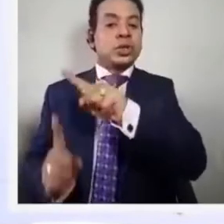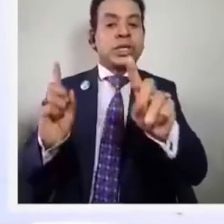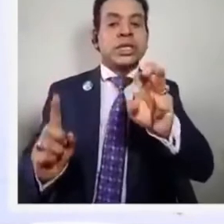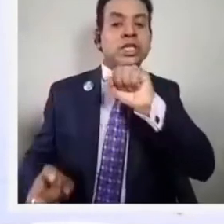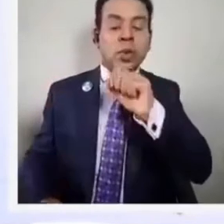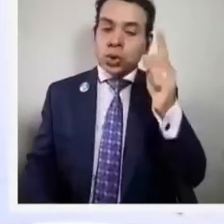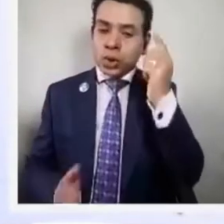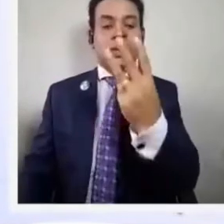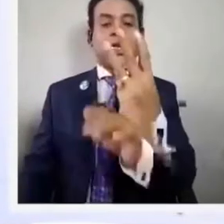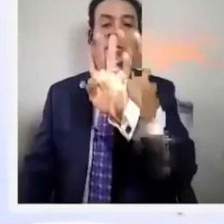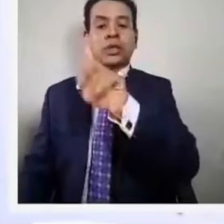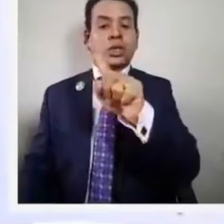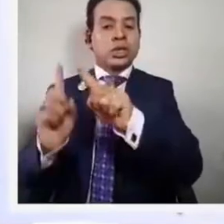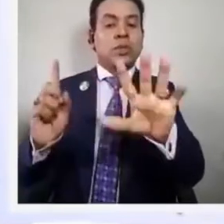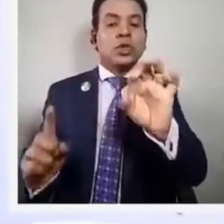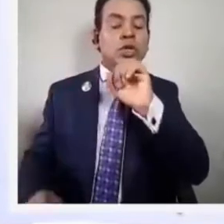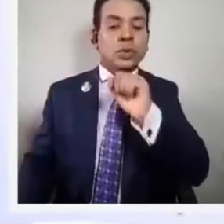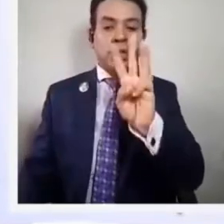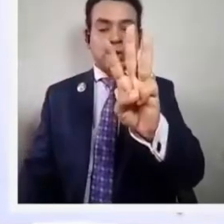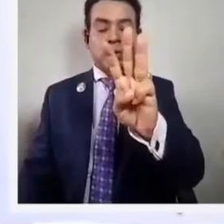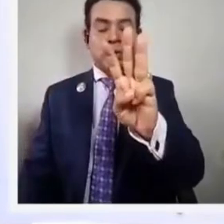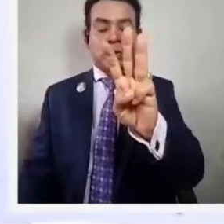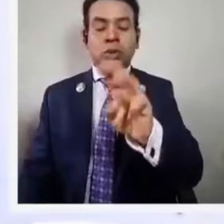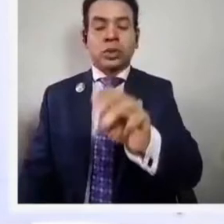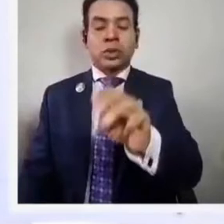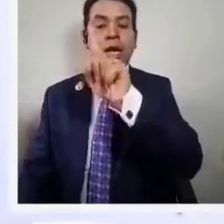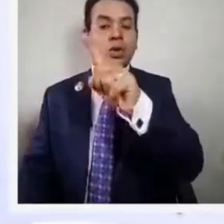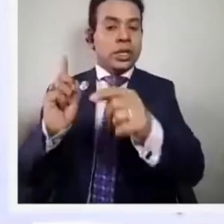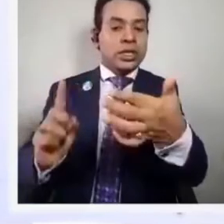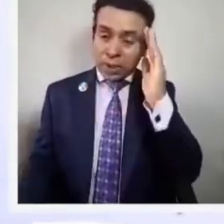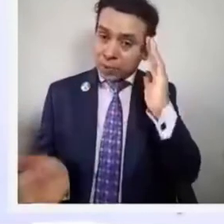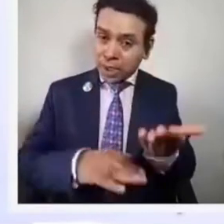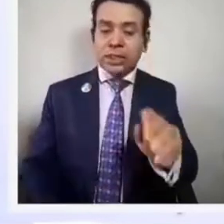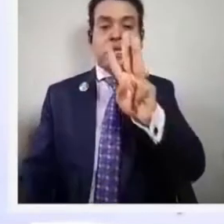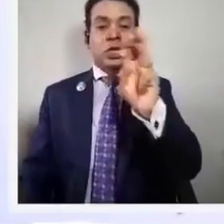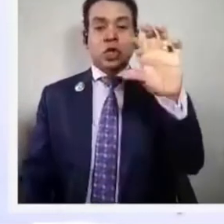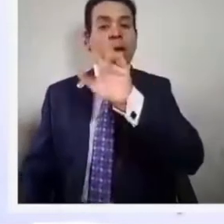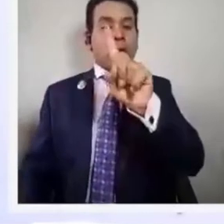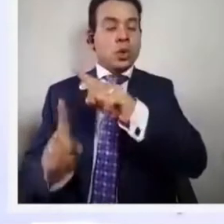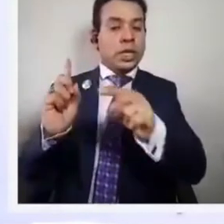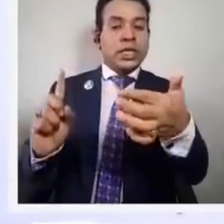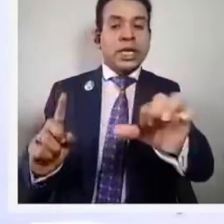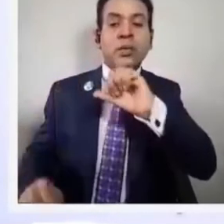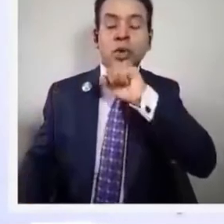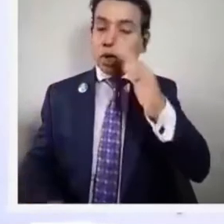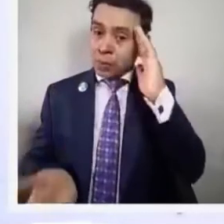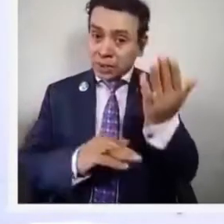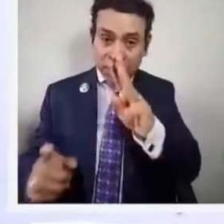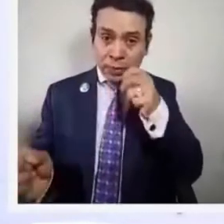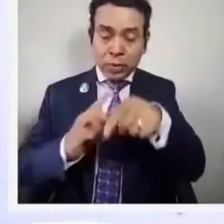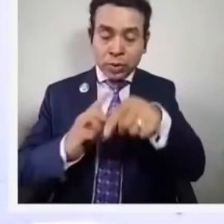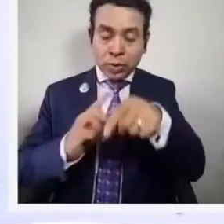অধিদপ্তর নিয়মিত অনলাইন ব্রিফিং এ এই তথ্য জানানো হয়। সব মিলিয়ে দেশে করোনা শনাক্ত হয়েছে